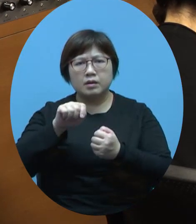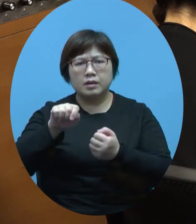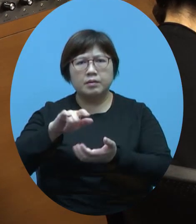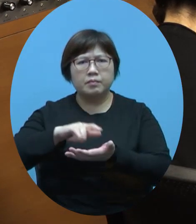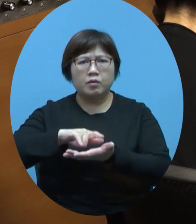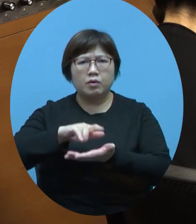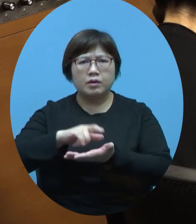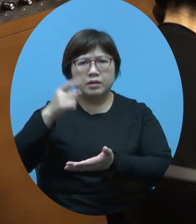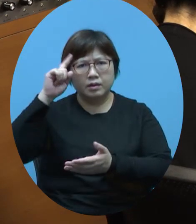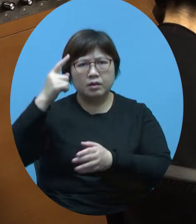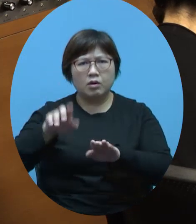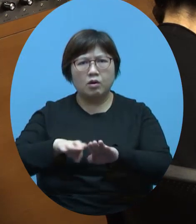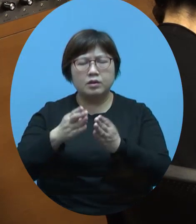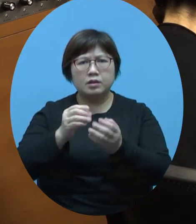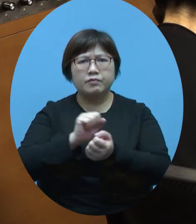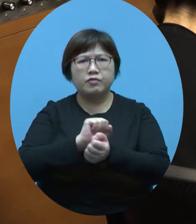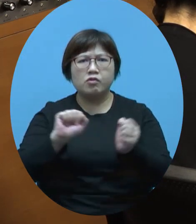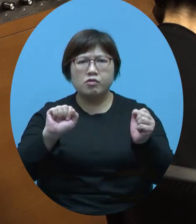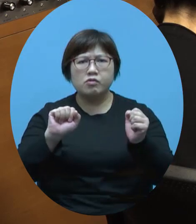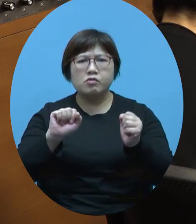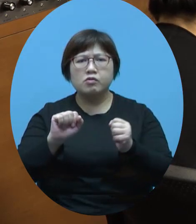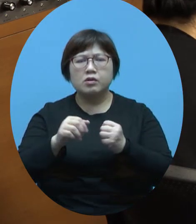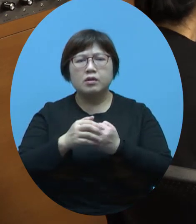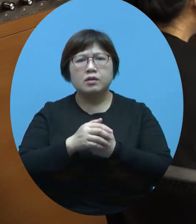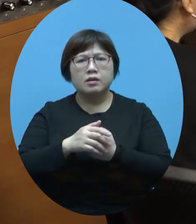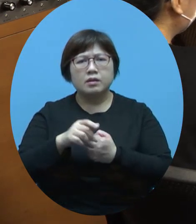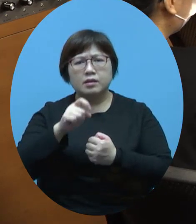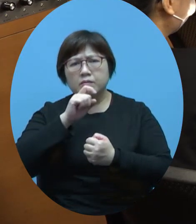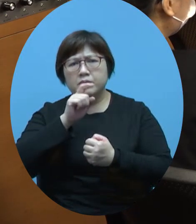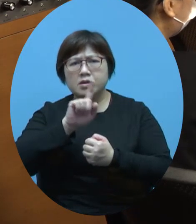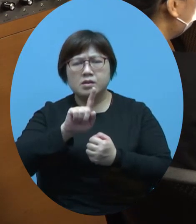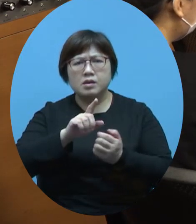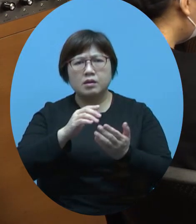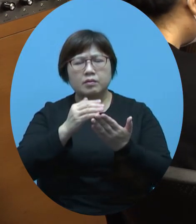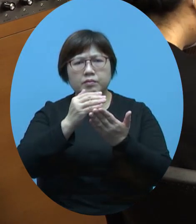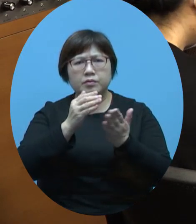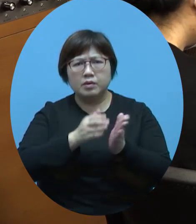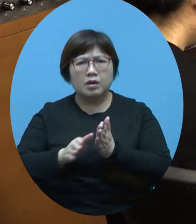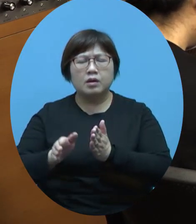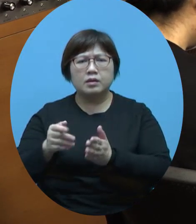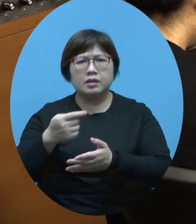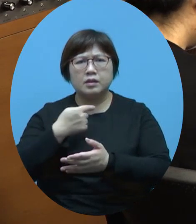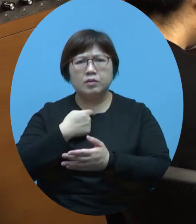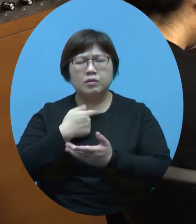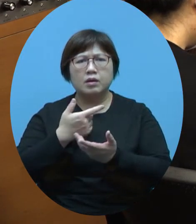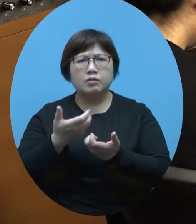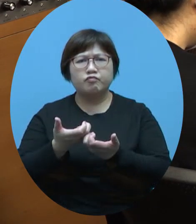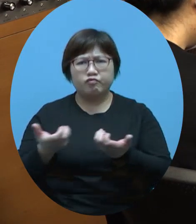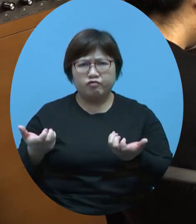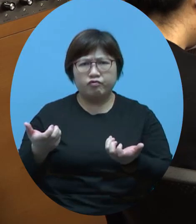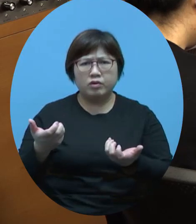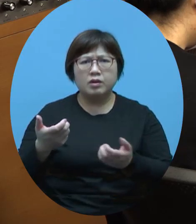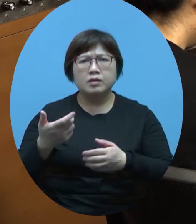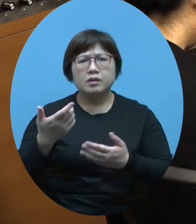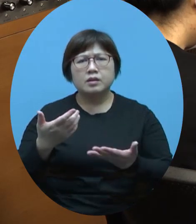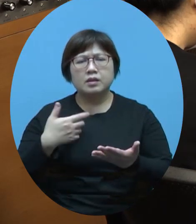日都已經係開始解封翻啦，想問翻即係會唔會有翻啲咩措施，即係要求佢哋係即係隔離翻咧？其實而家